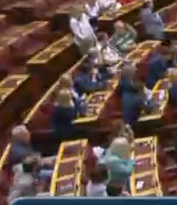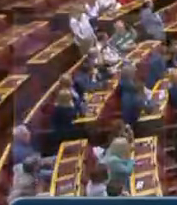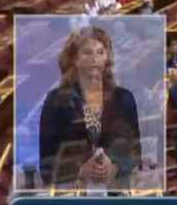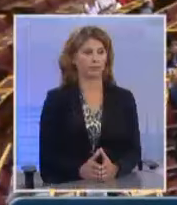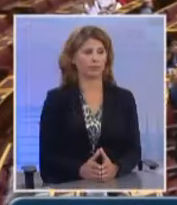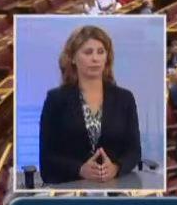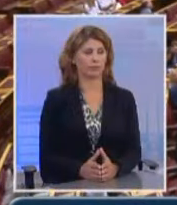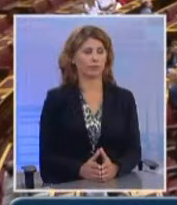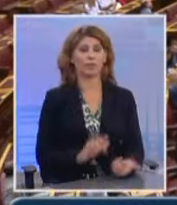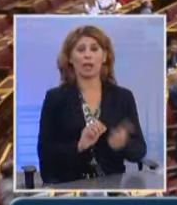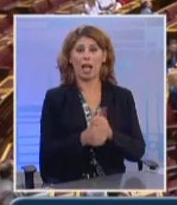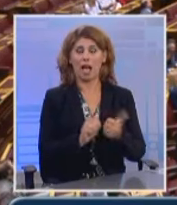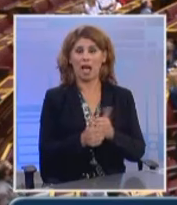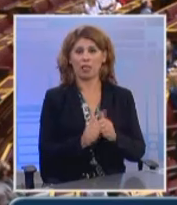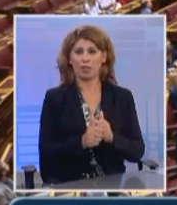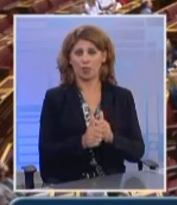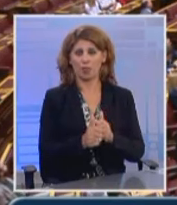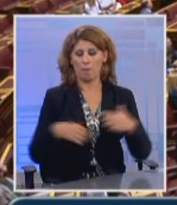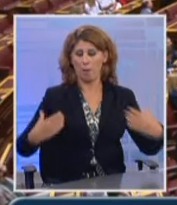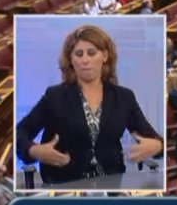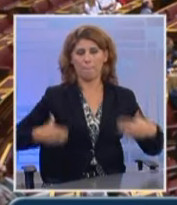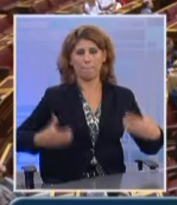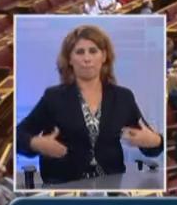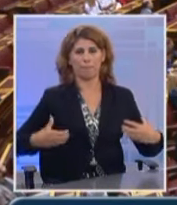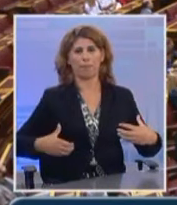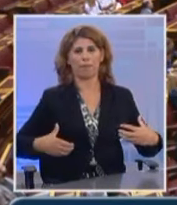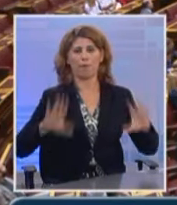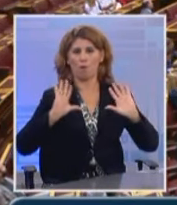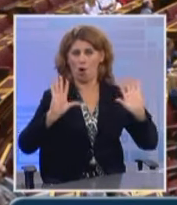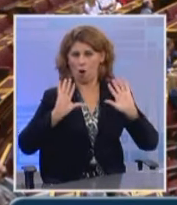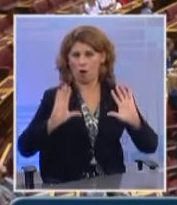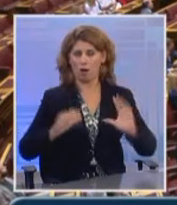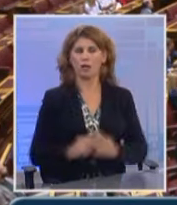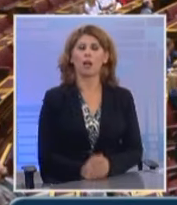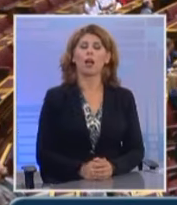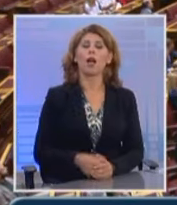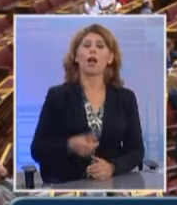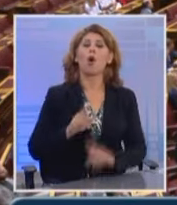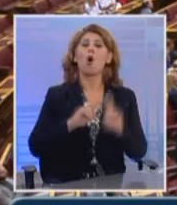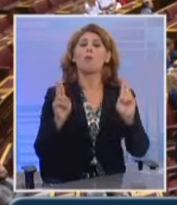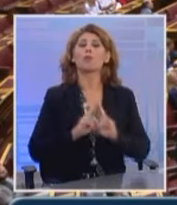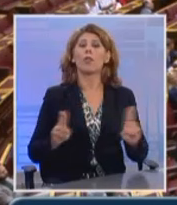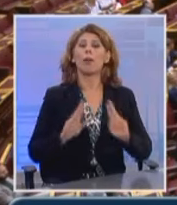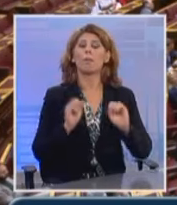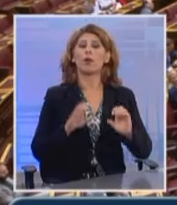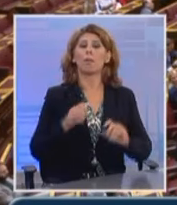Για το άθλημα της αντισφαίρησης με αμαξίδιο, ο ομοσπονδιακός προπονητής Κοντός Γιώργος.